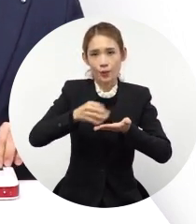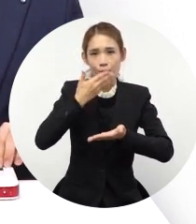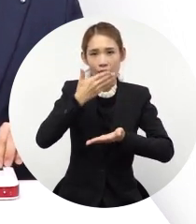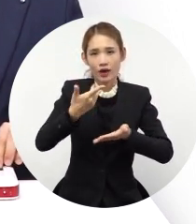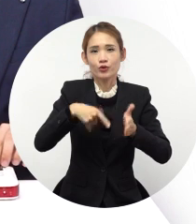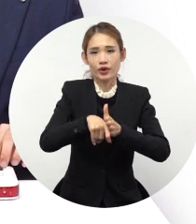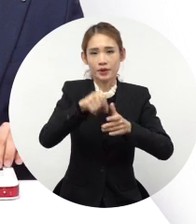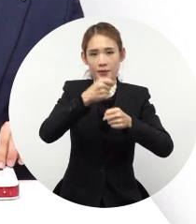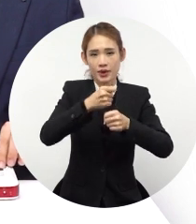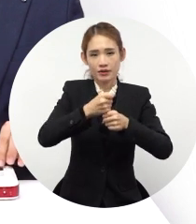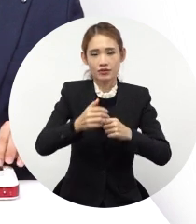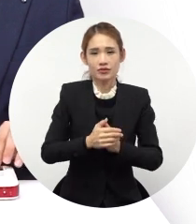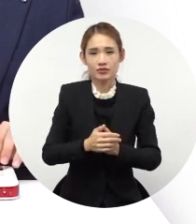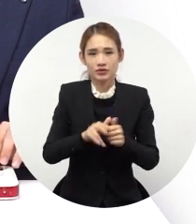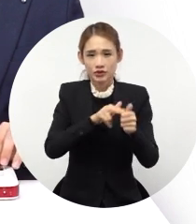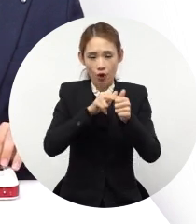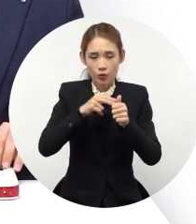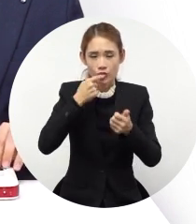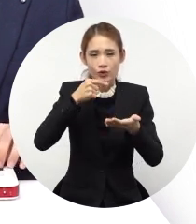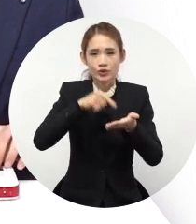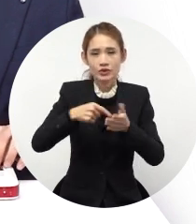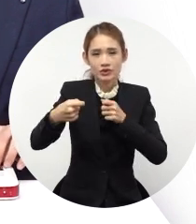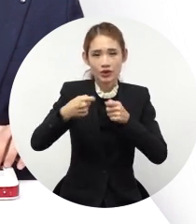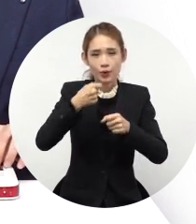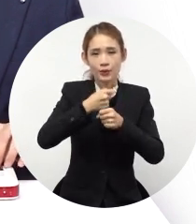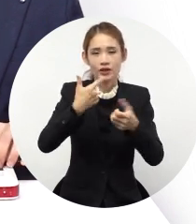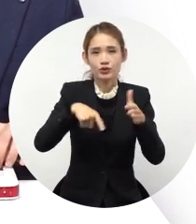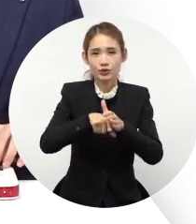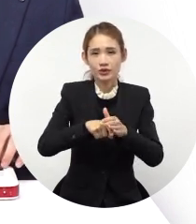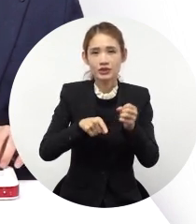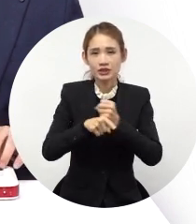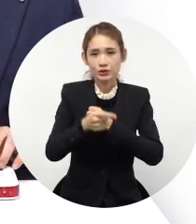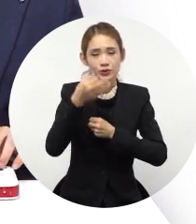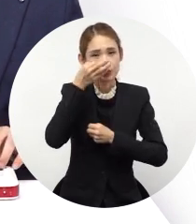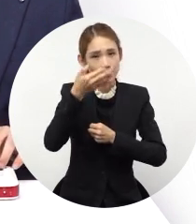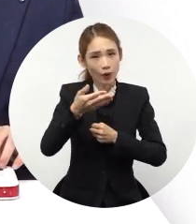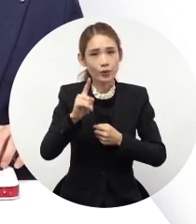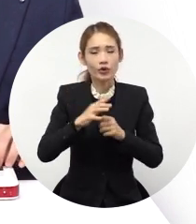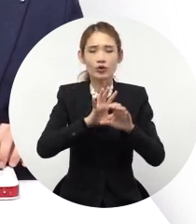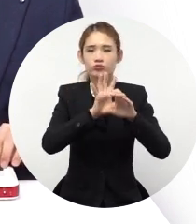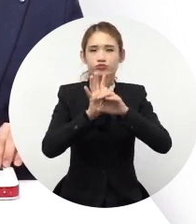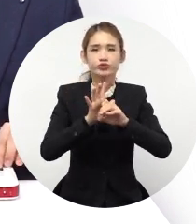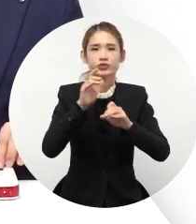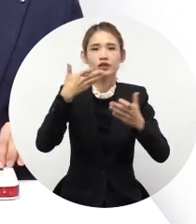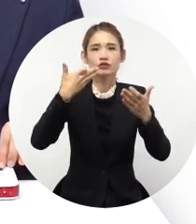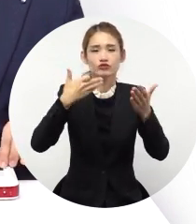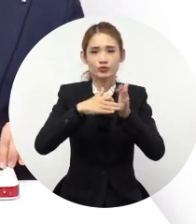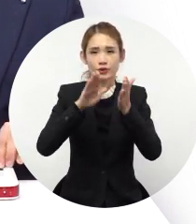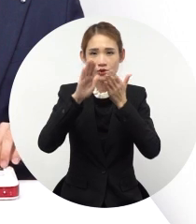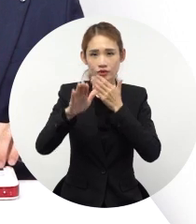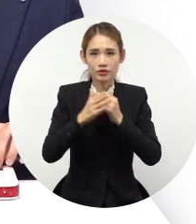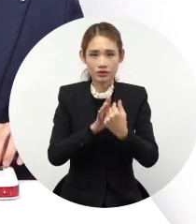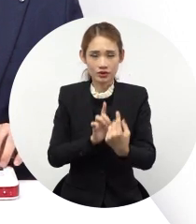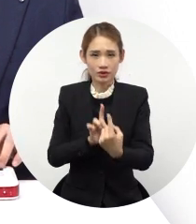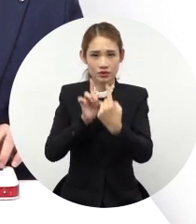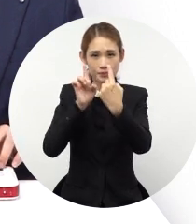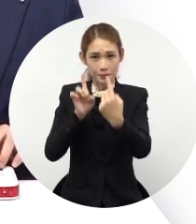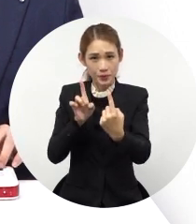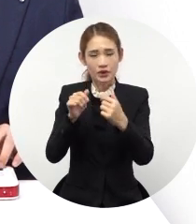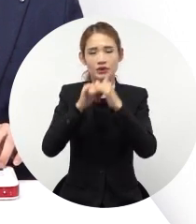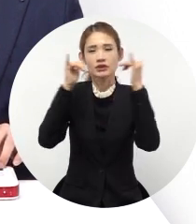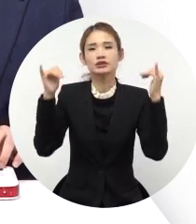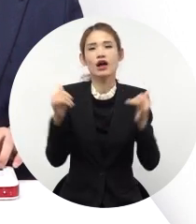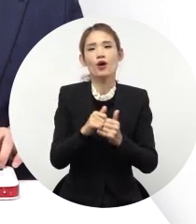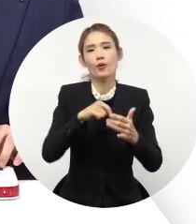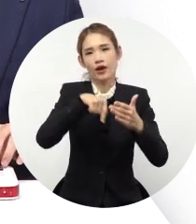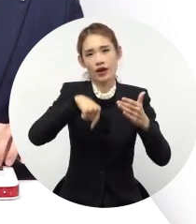걸 말합니다. 이 정보 접근성을 특별히 말씀드리는 이유는 코로나19 이후에 급속화된 비대면